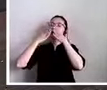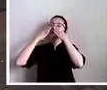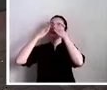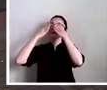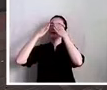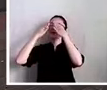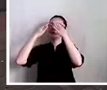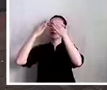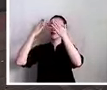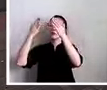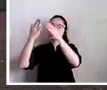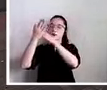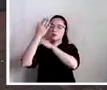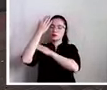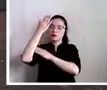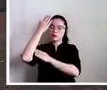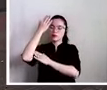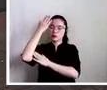kanimo.